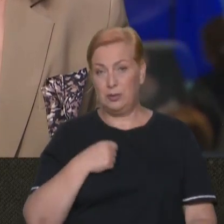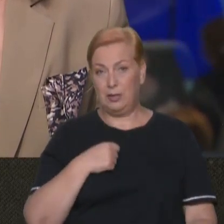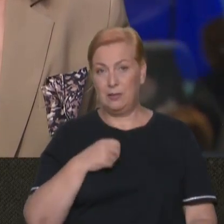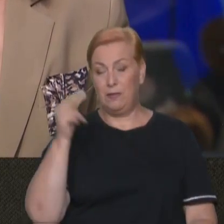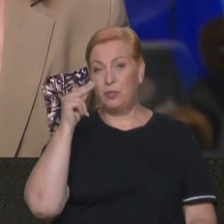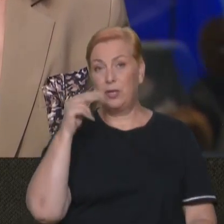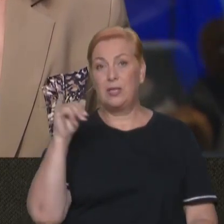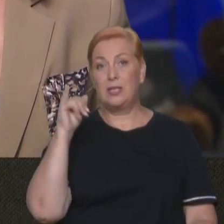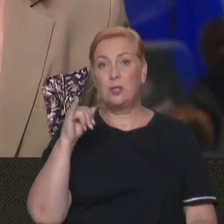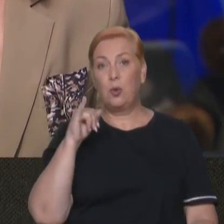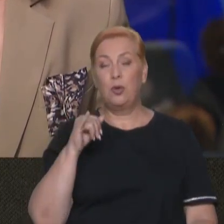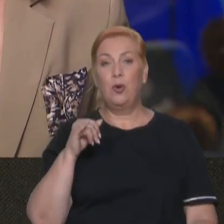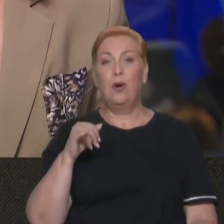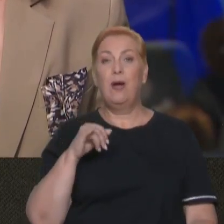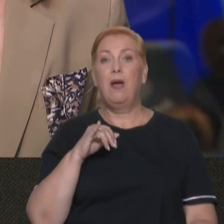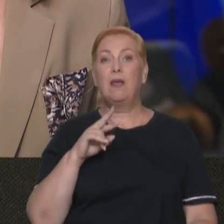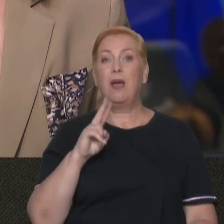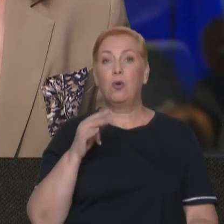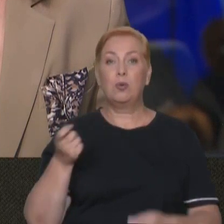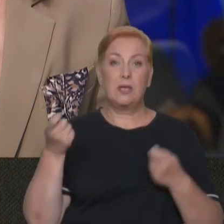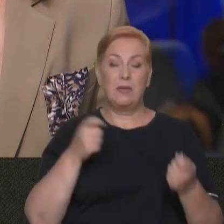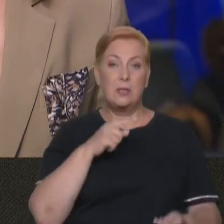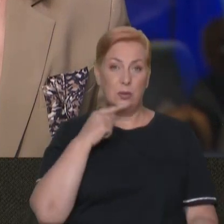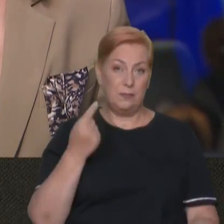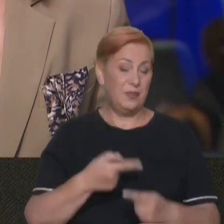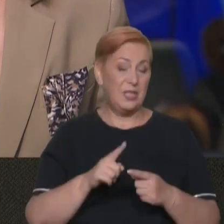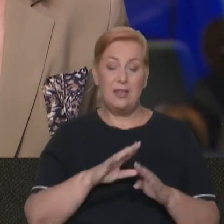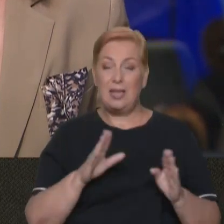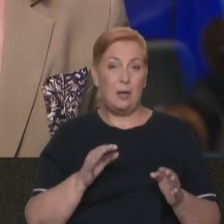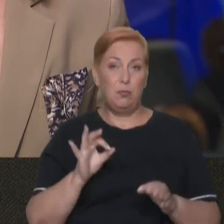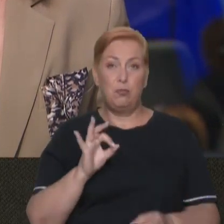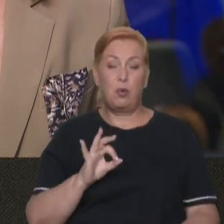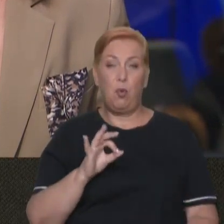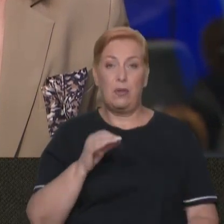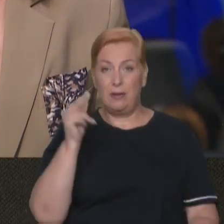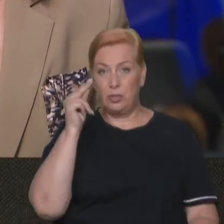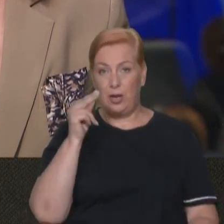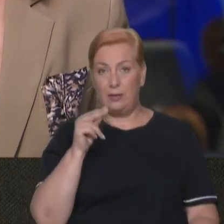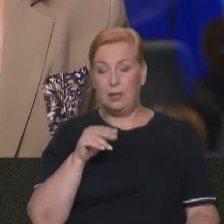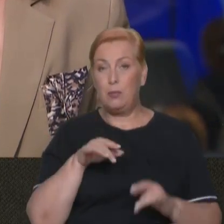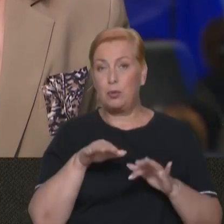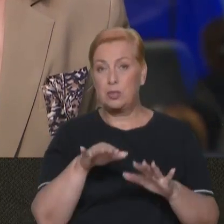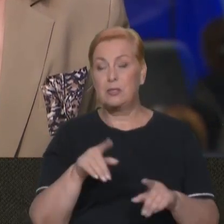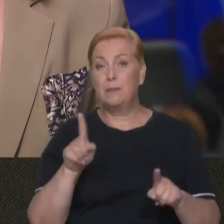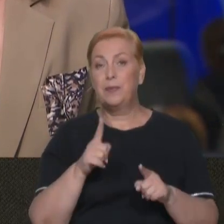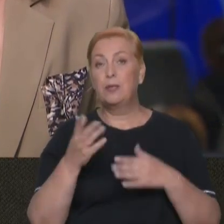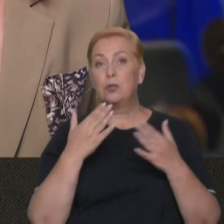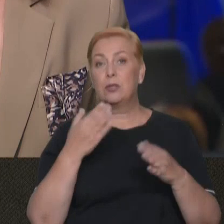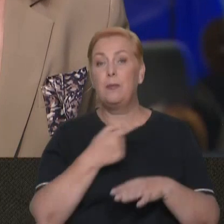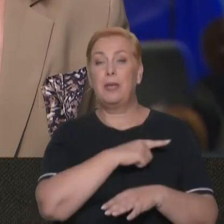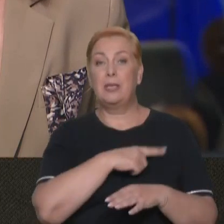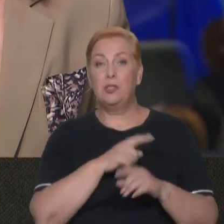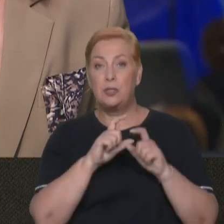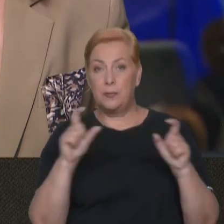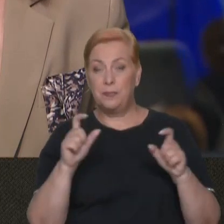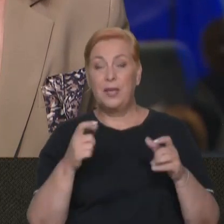підручниками які завезла ерекція тож це то що не про навчальний процес що каже що стосується медичних закладів то На жаль сьогодні